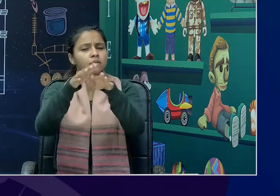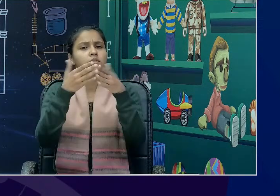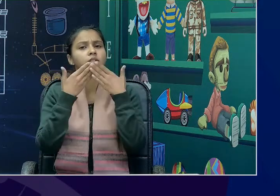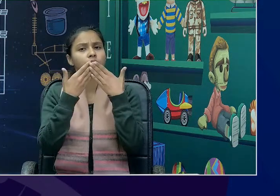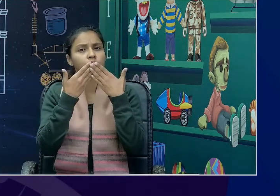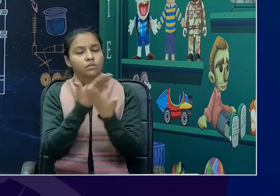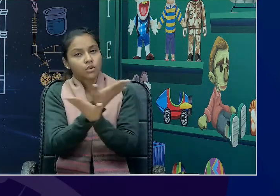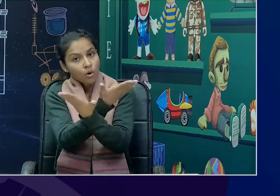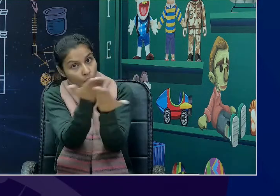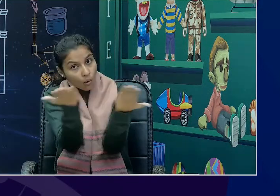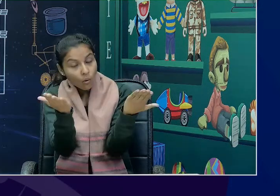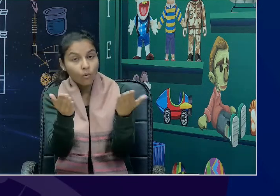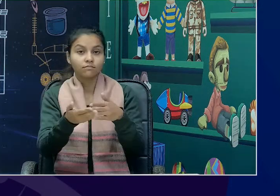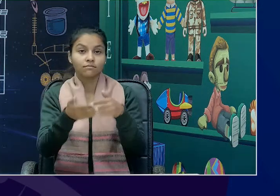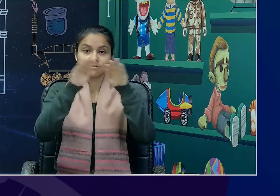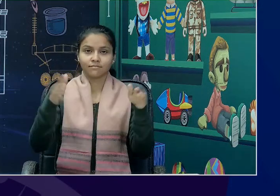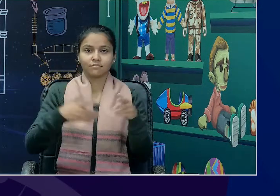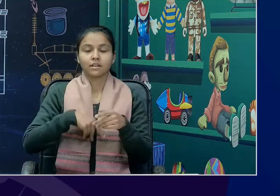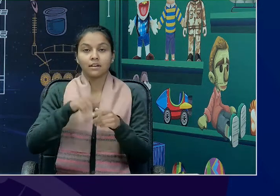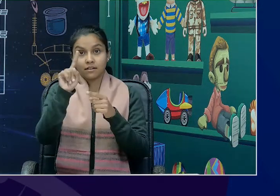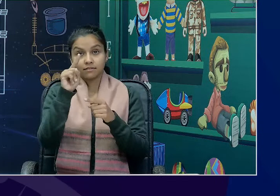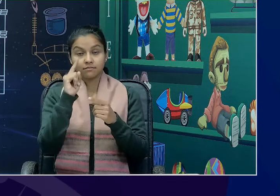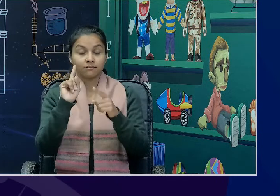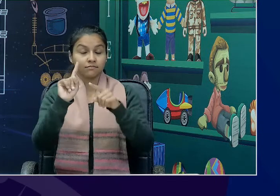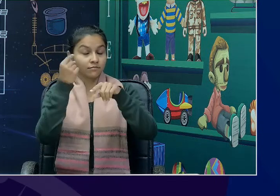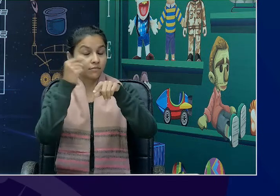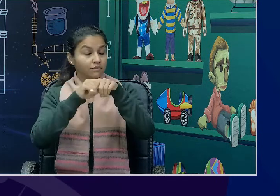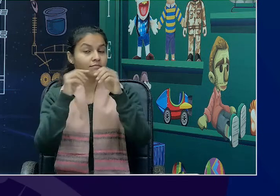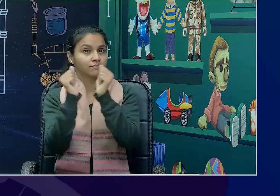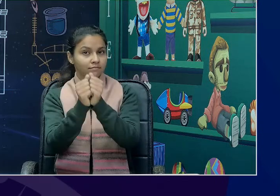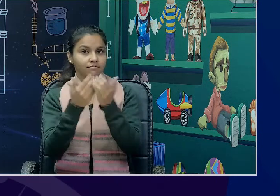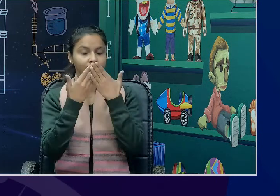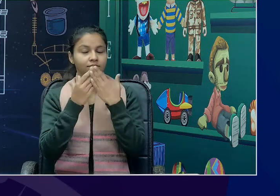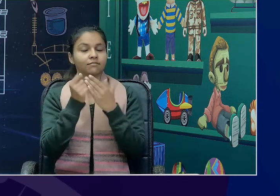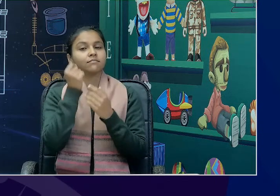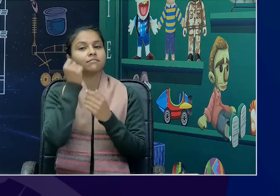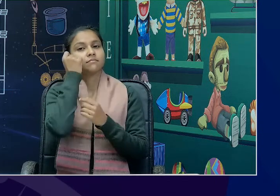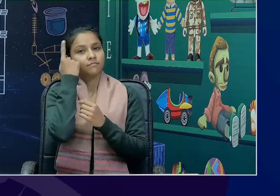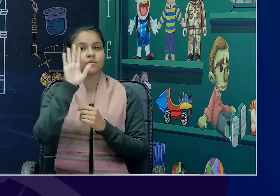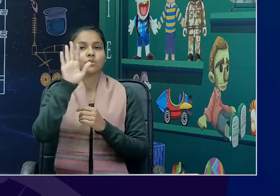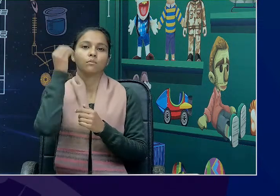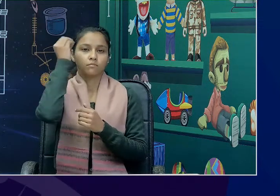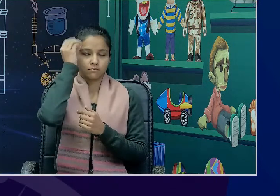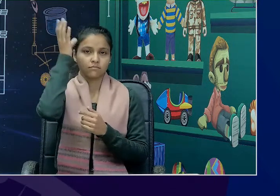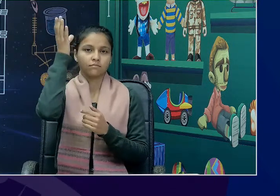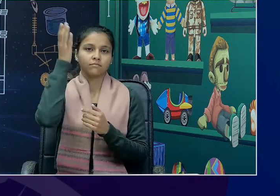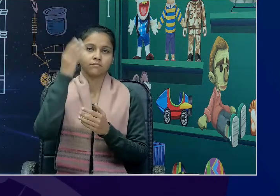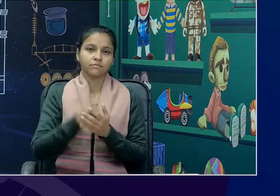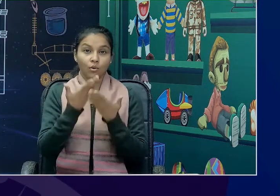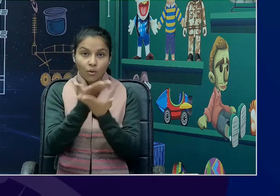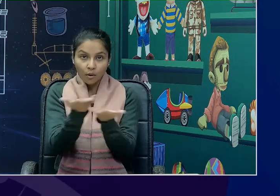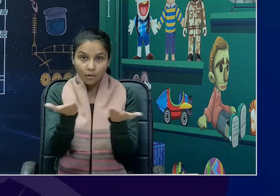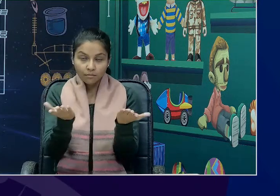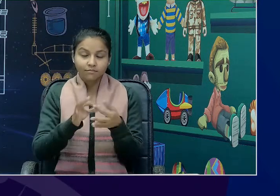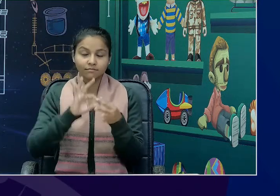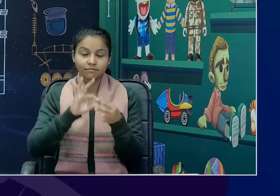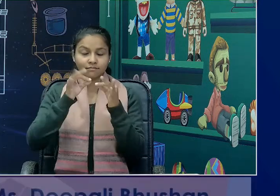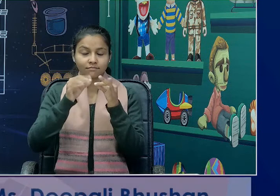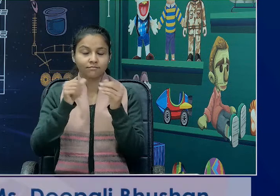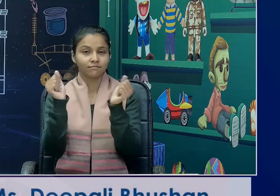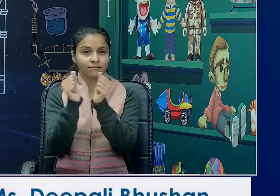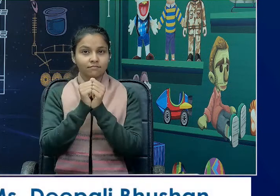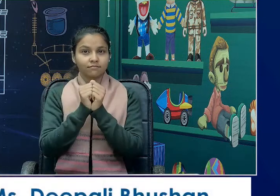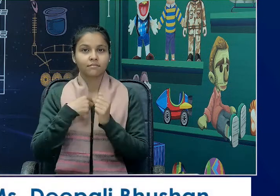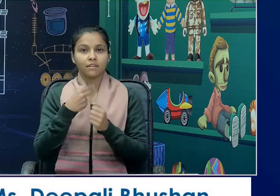सभी बच्चे एक साथ पढ़ें, समझें और जानें। और आप अपने टेलीविज़न स्क्रीन्स पर देख रहे हैं साइन लैंग्वेज इंटरप्रेटर, इनका नाम